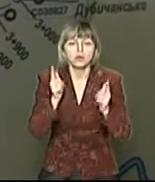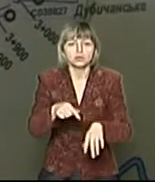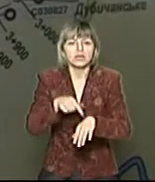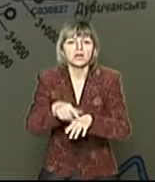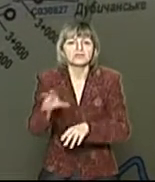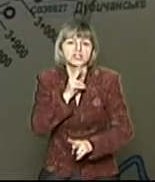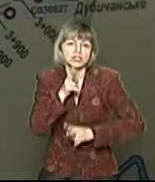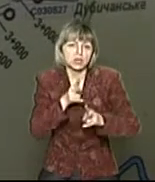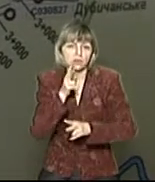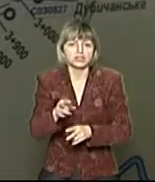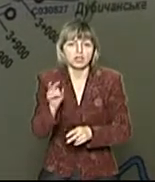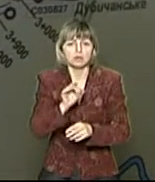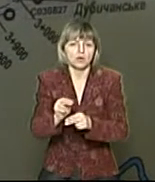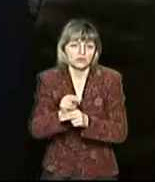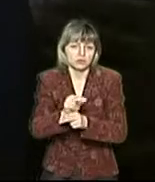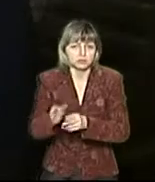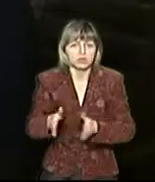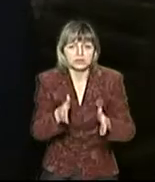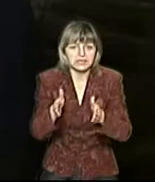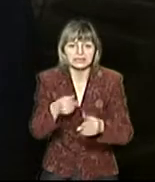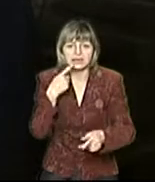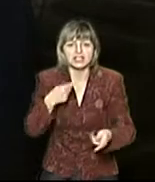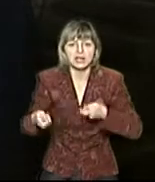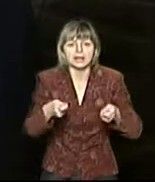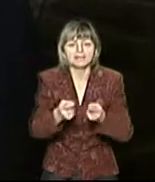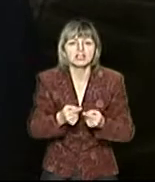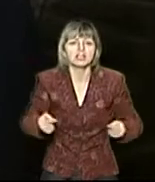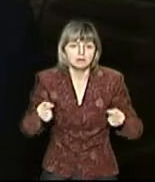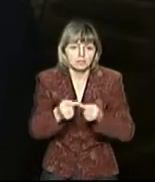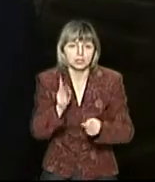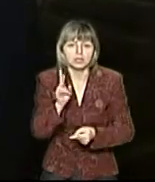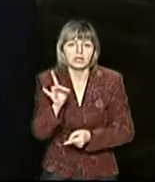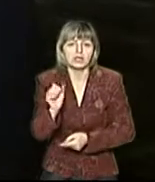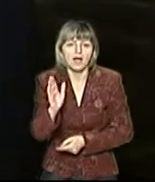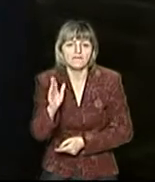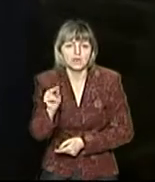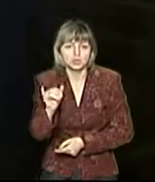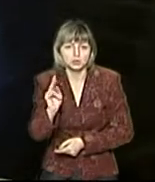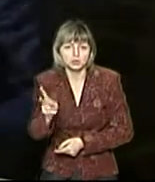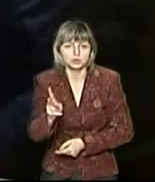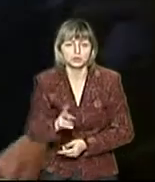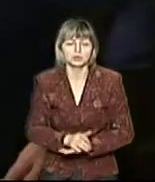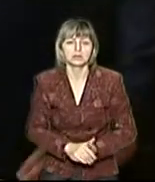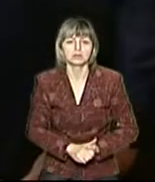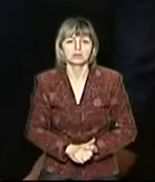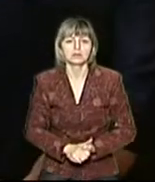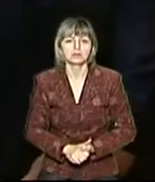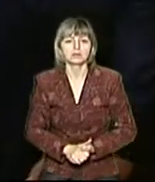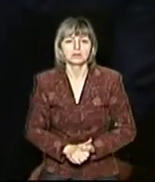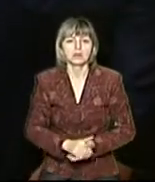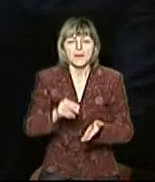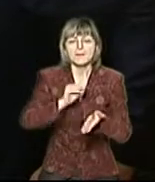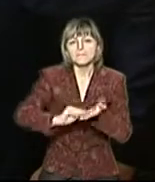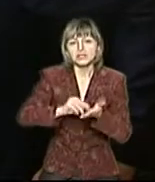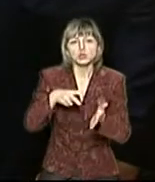щодо облаштування відремонтованої траси, каже керівник відділу Ігор Кравчук. Пишуть рукою листа, там чи прохання,